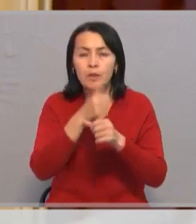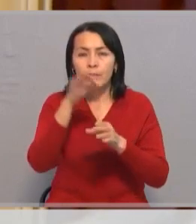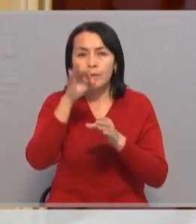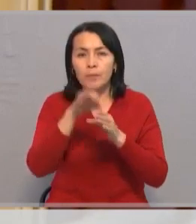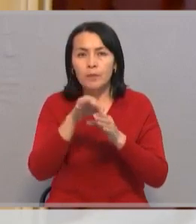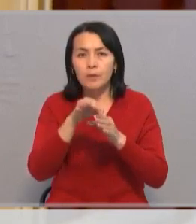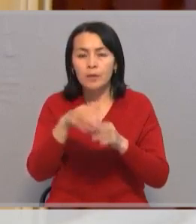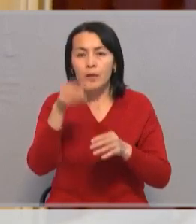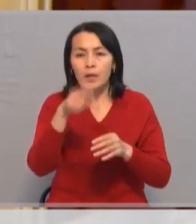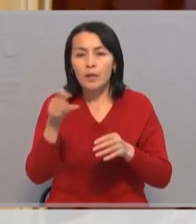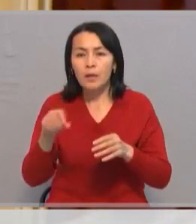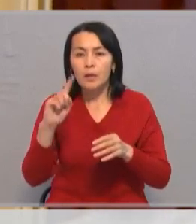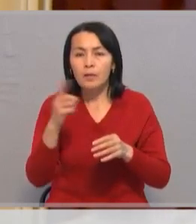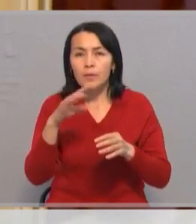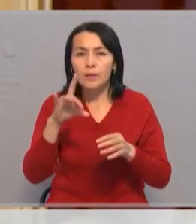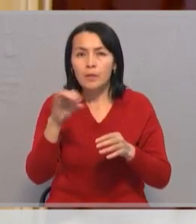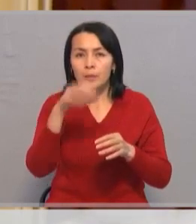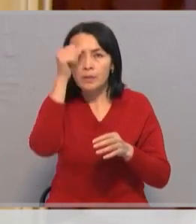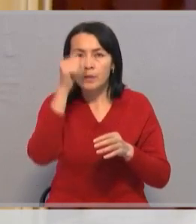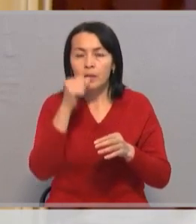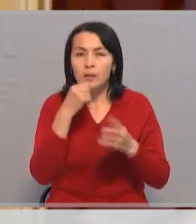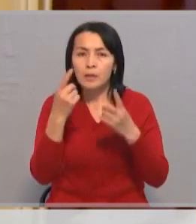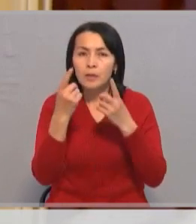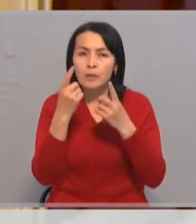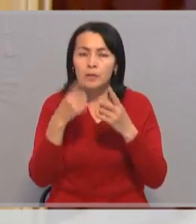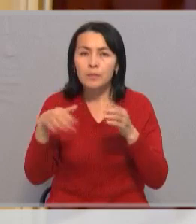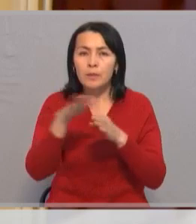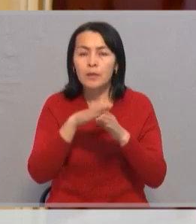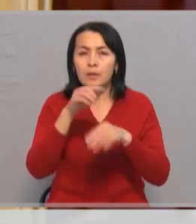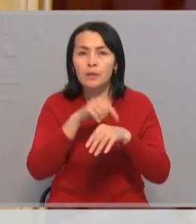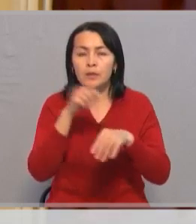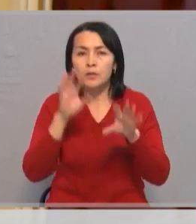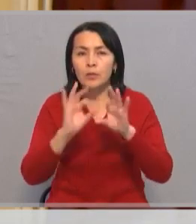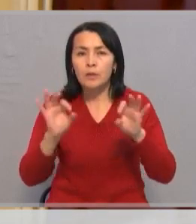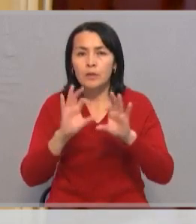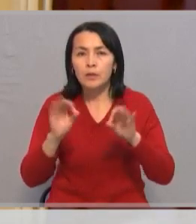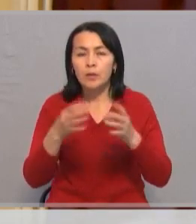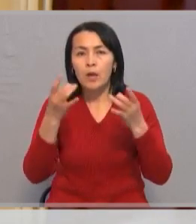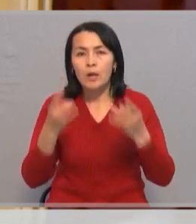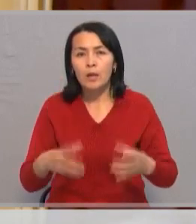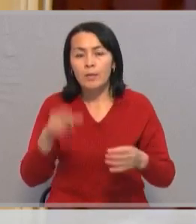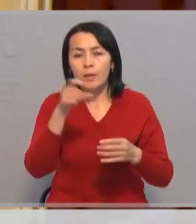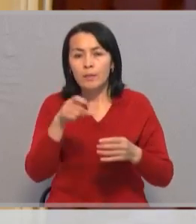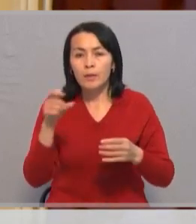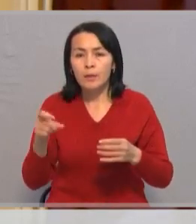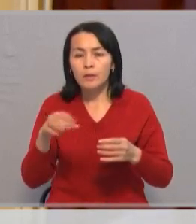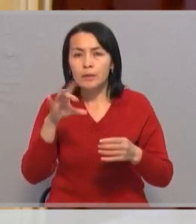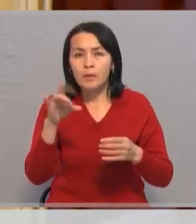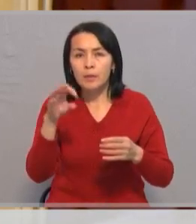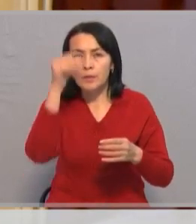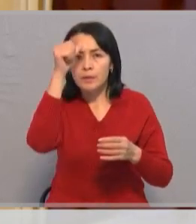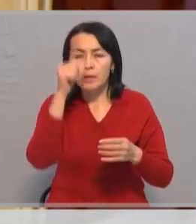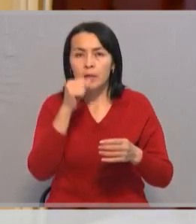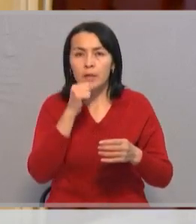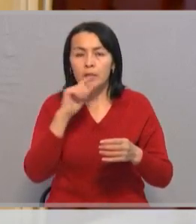мақсат халыққа бір Рамазан айының құндылығын барынша сезіндіру. Қарапайым халықты Рамазан айының